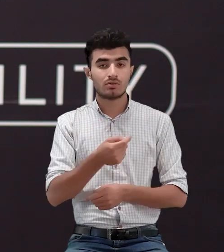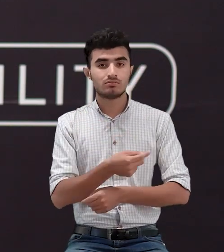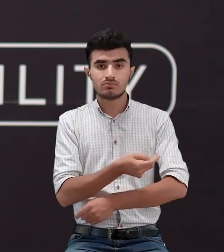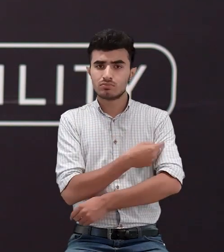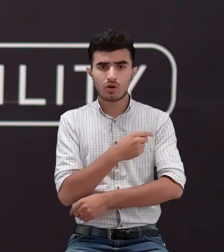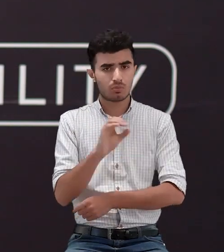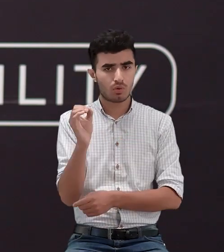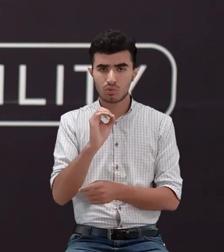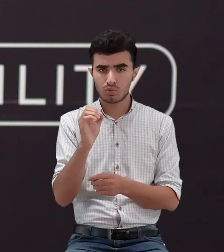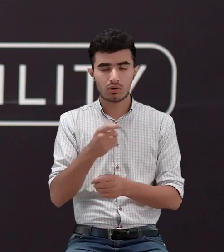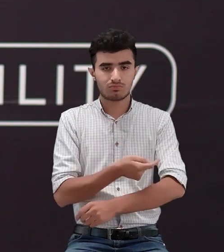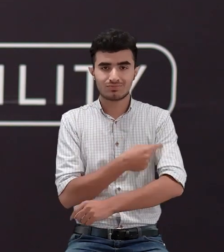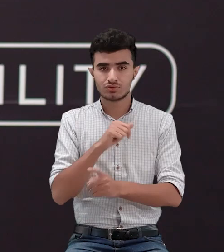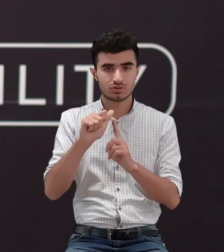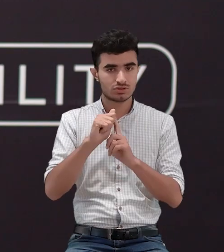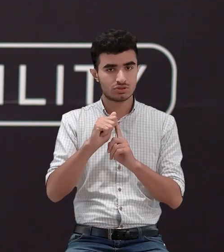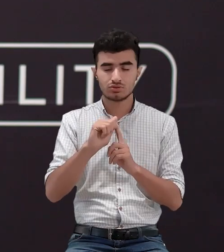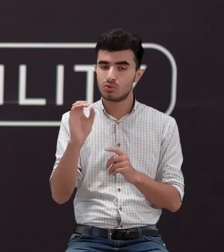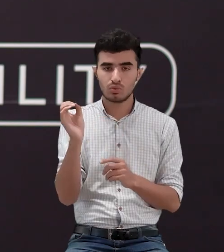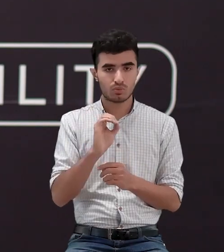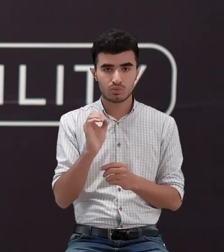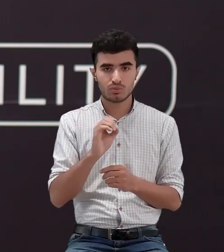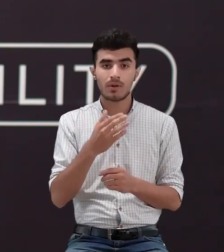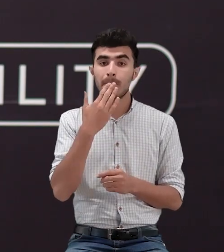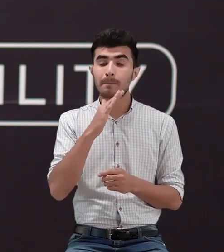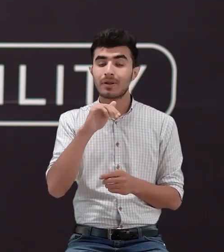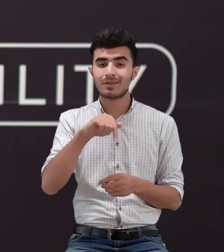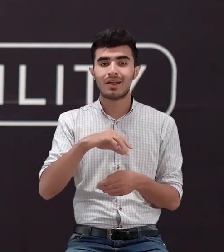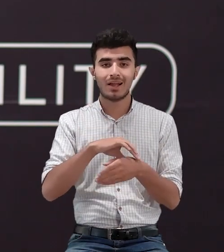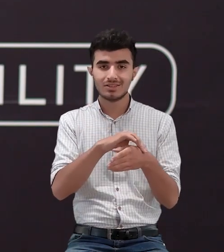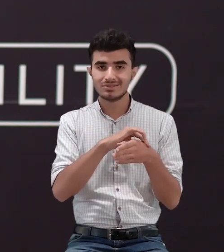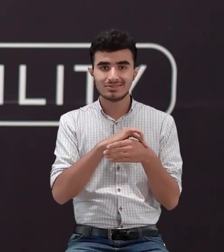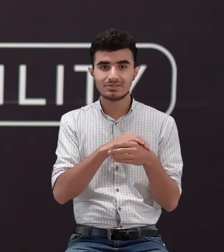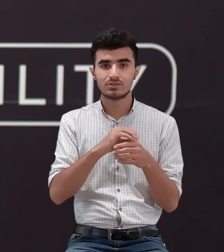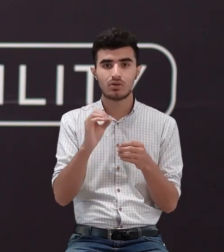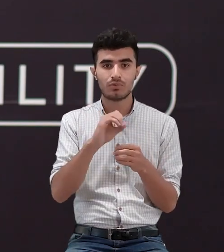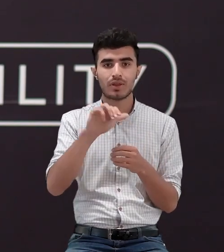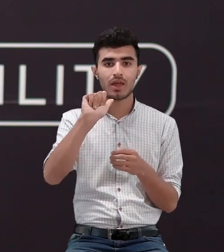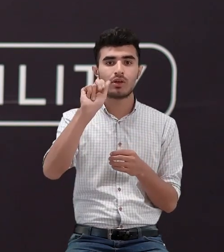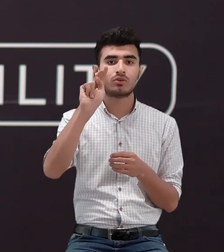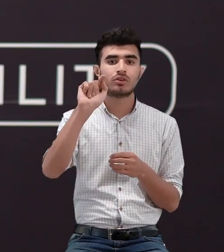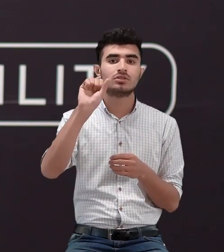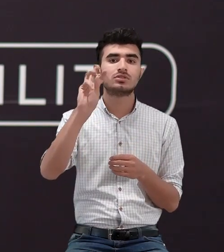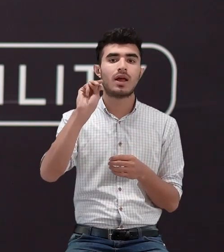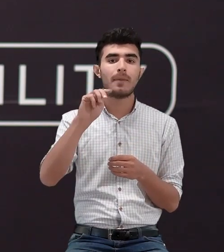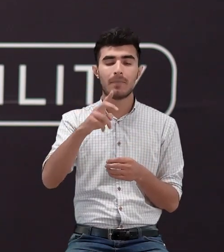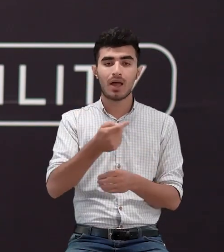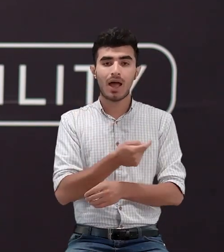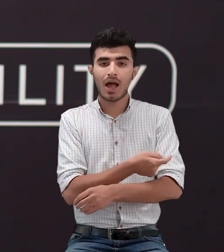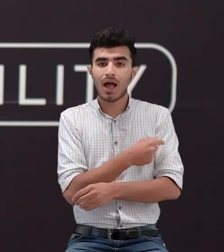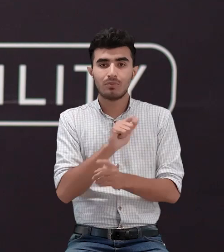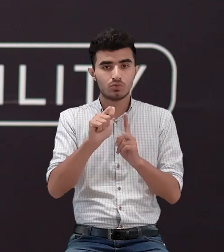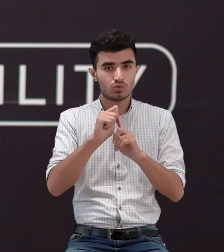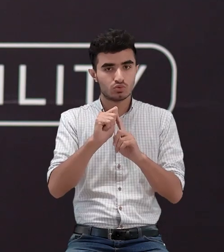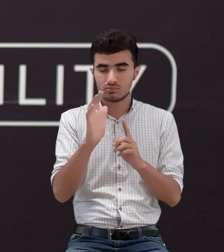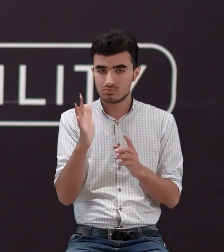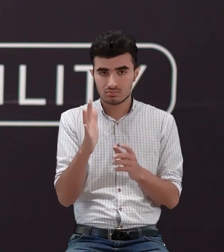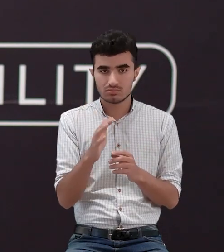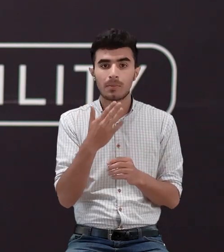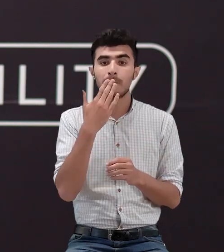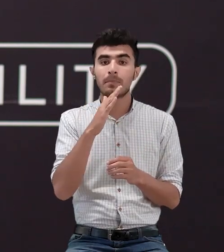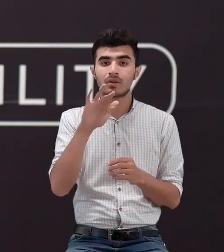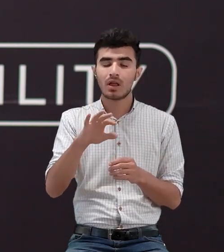ٹریٹمنٹ کرانا ہے. دیز آر سرٹن ورڈز دیٹ وی نیڈ ٹو گیٹ آؤٹ آف آر سسٹم. Autism is not curable because it doesn't need a